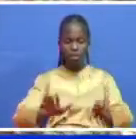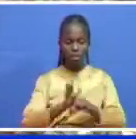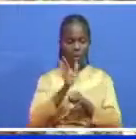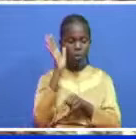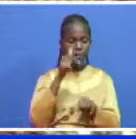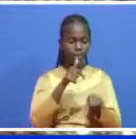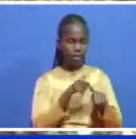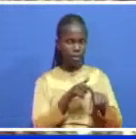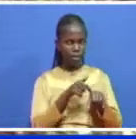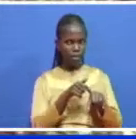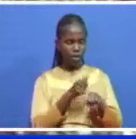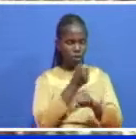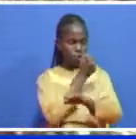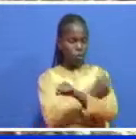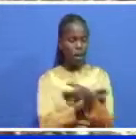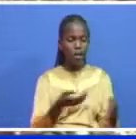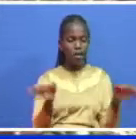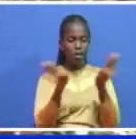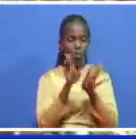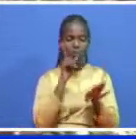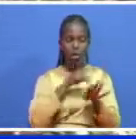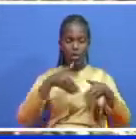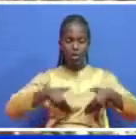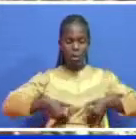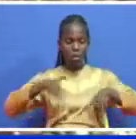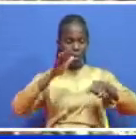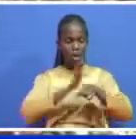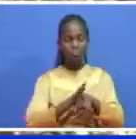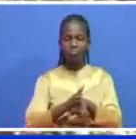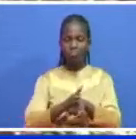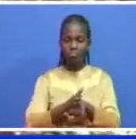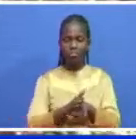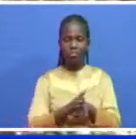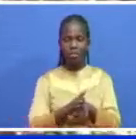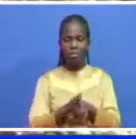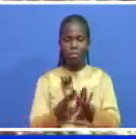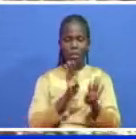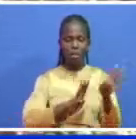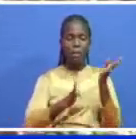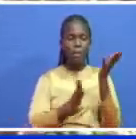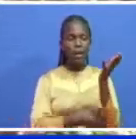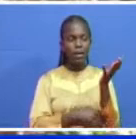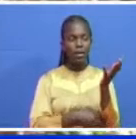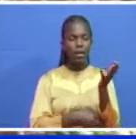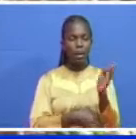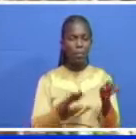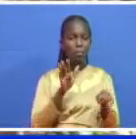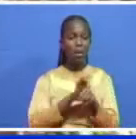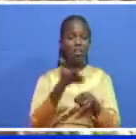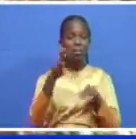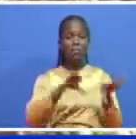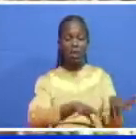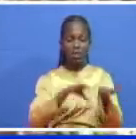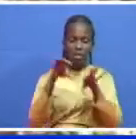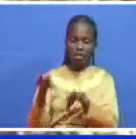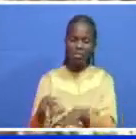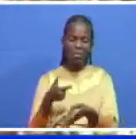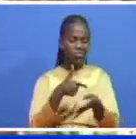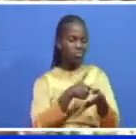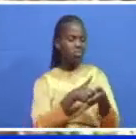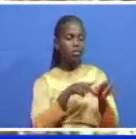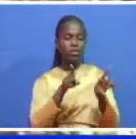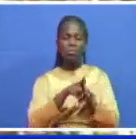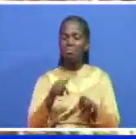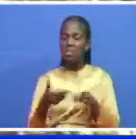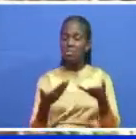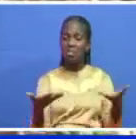ivindani la kwa skulu mbunge Mika mingi ni tukona ya ite munonu ndwa ingi meo kuso koni maiza nanga na ndawa na sindu mingi